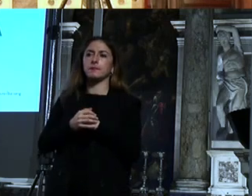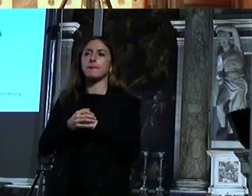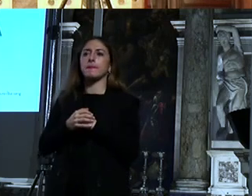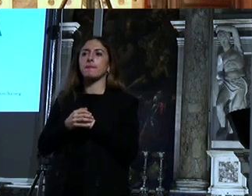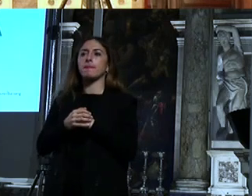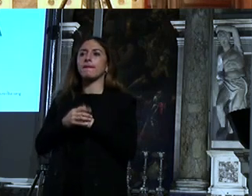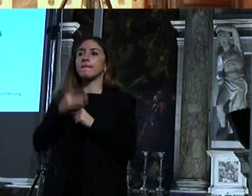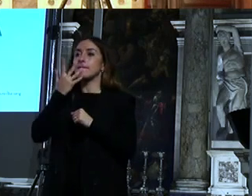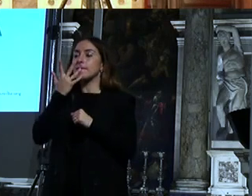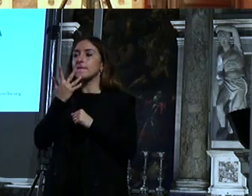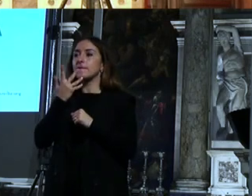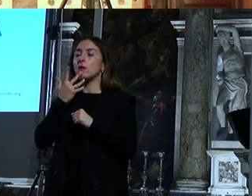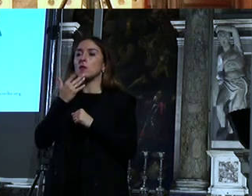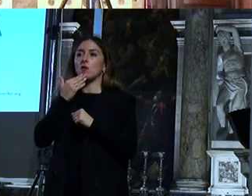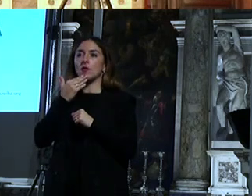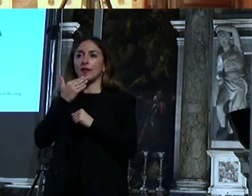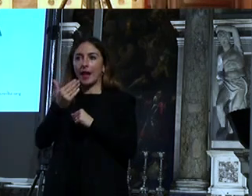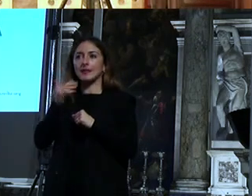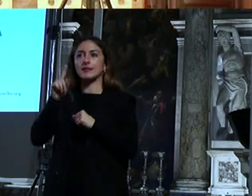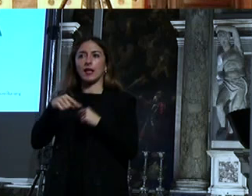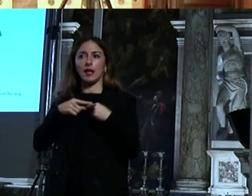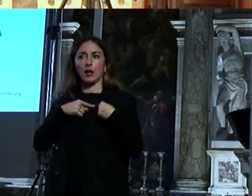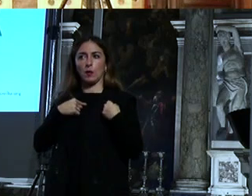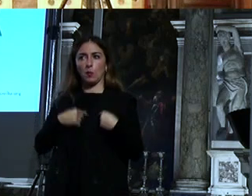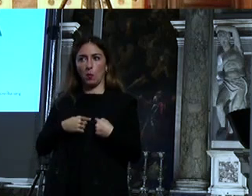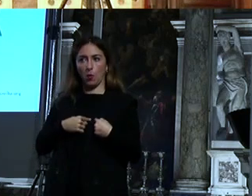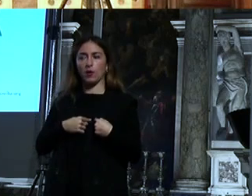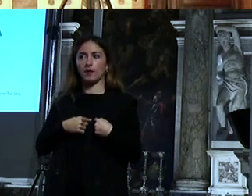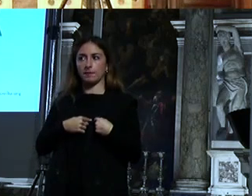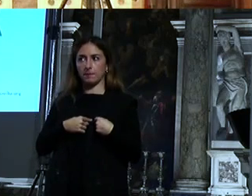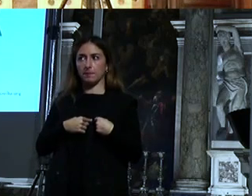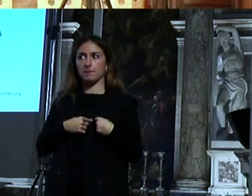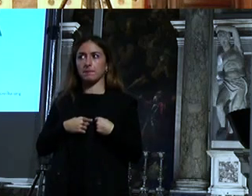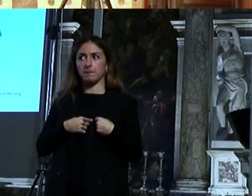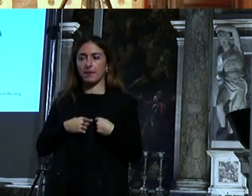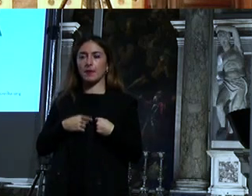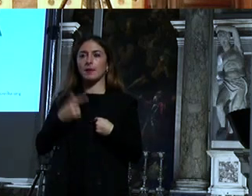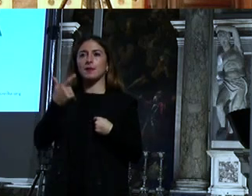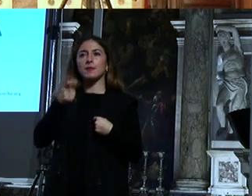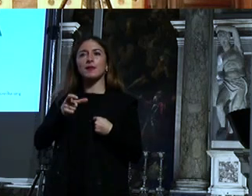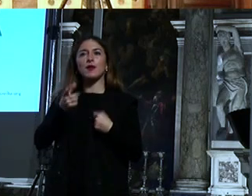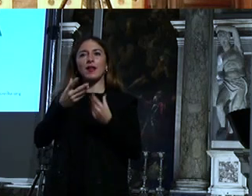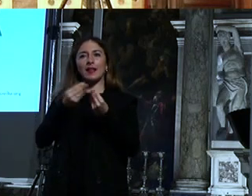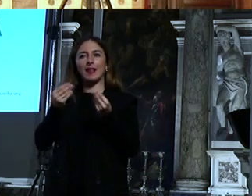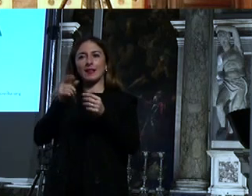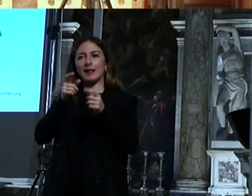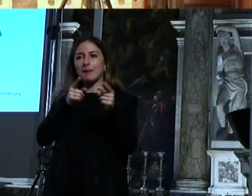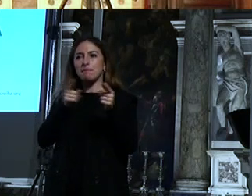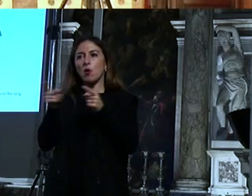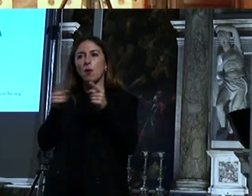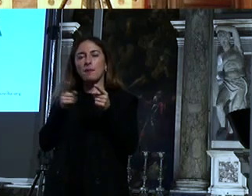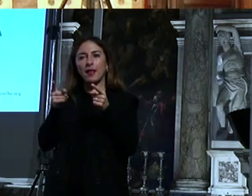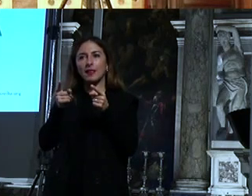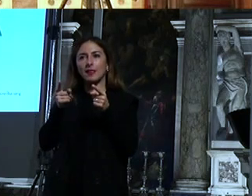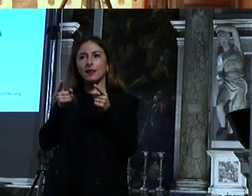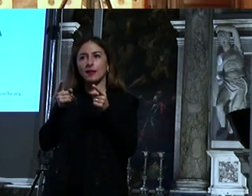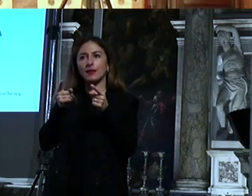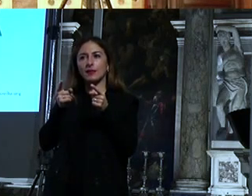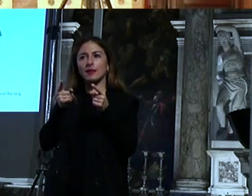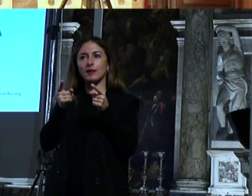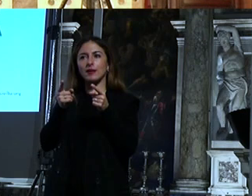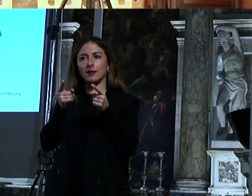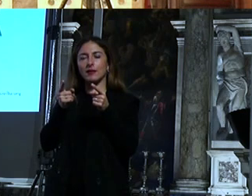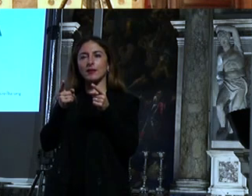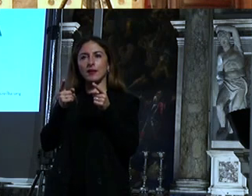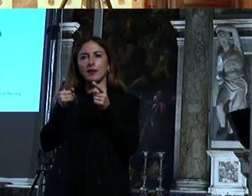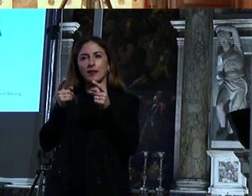anche sentitamente di cuore per i tanti momenti di condivisione, proprio di condivisione al